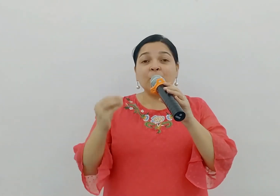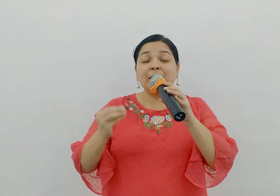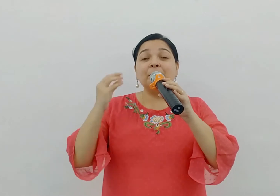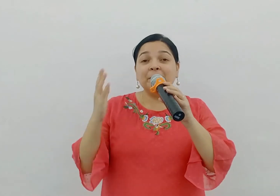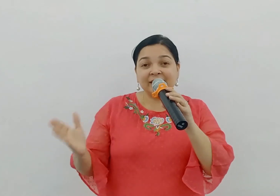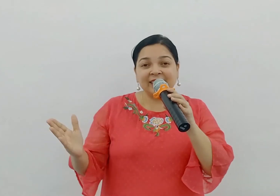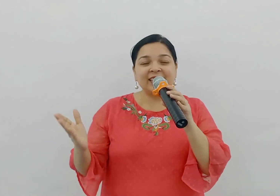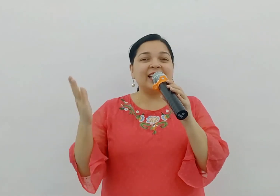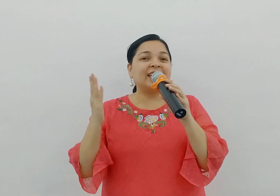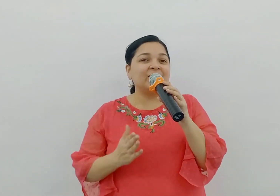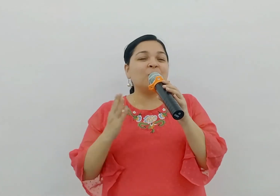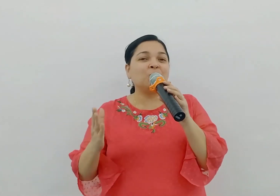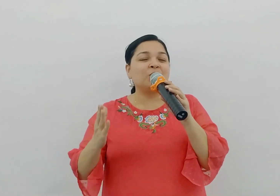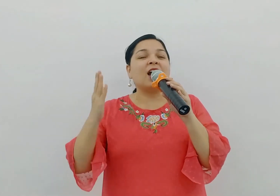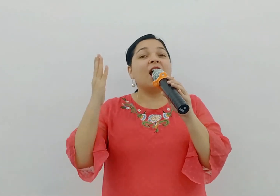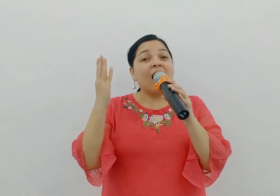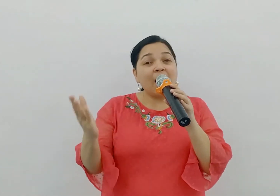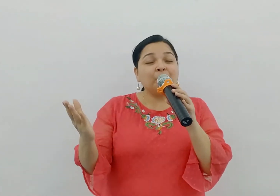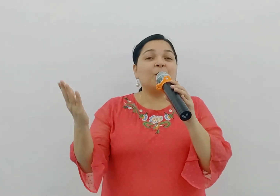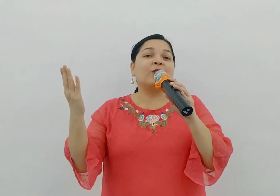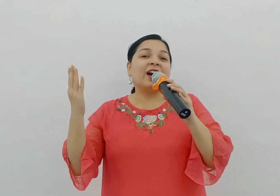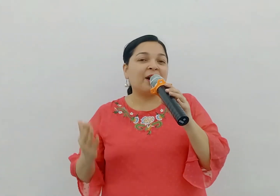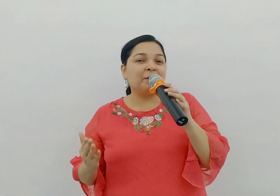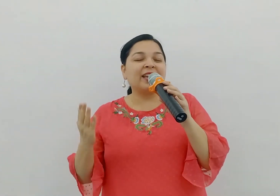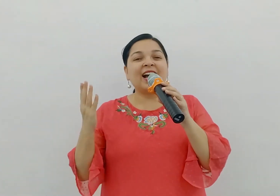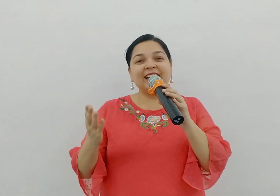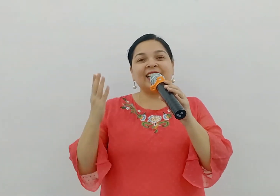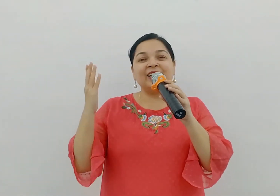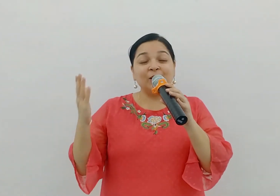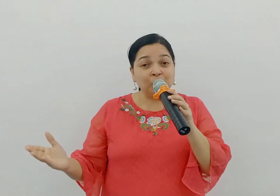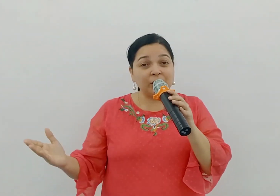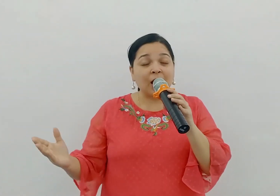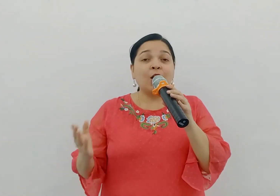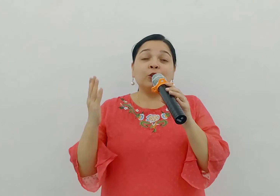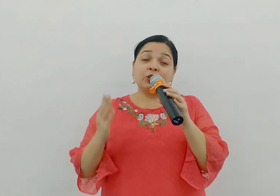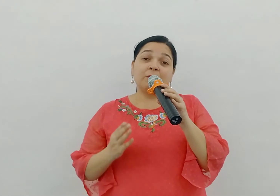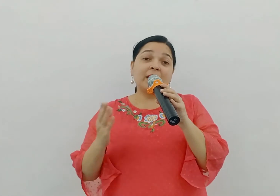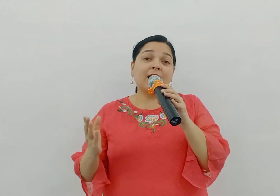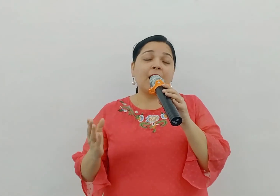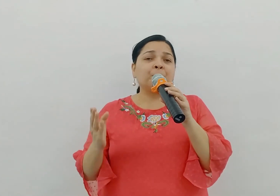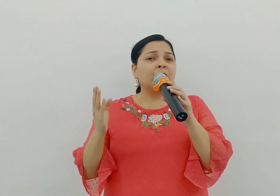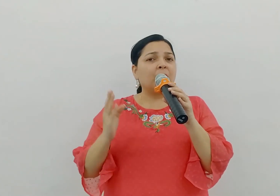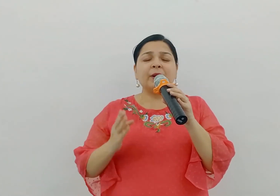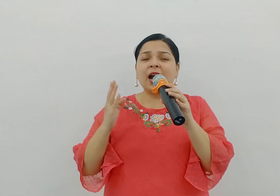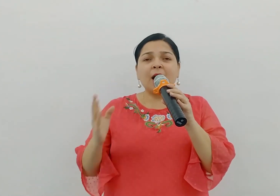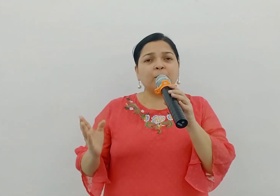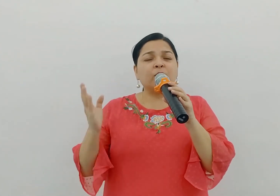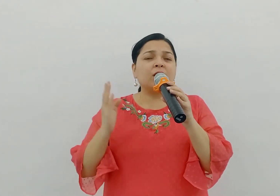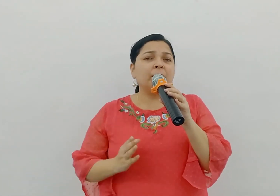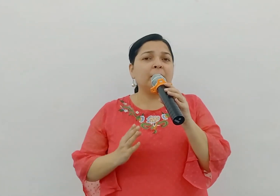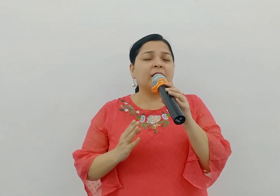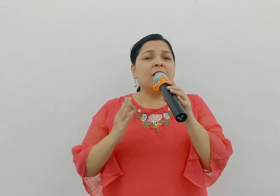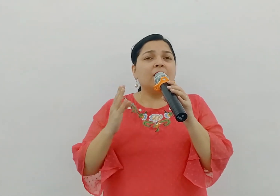नंबर वन बिजनेस के लिए किसको चुना? आपको और हमें। हालेलुया। तो जैसे मैंने कहा, अपने आप